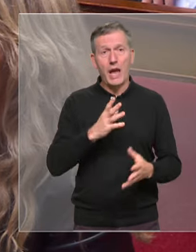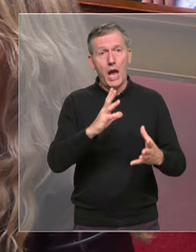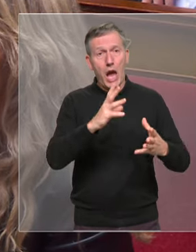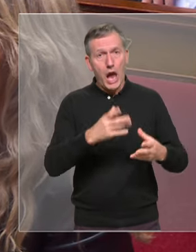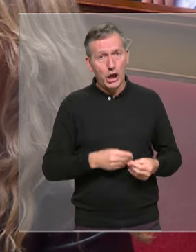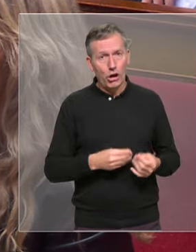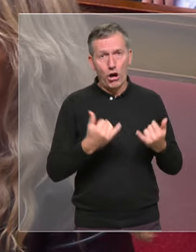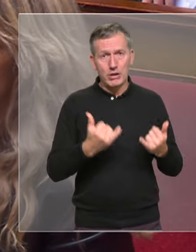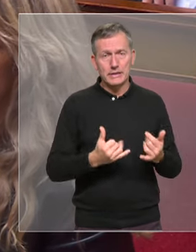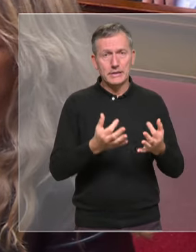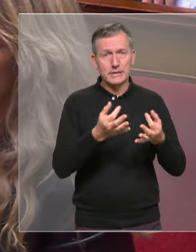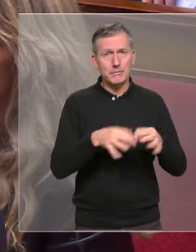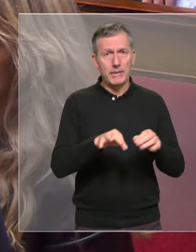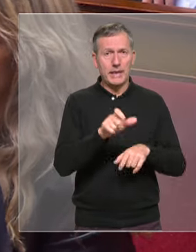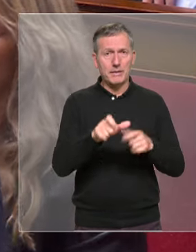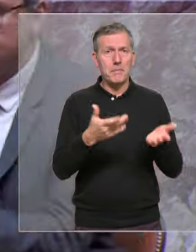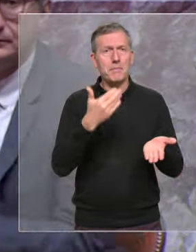son territoire. Merci.